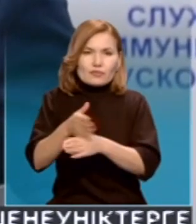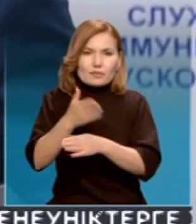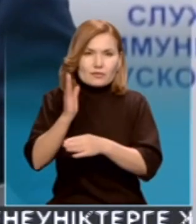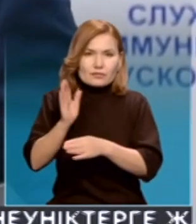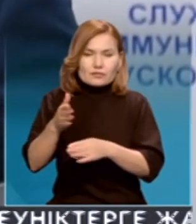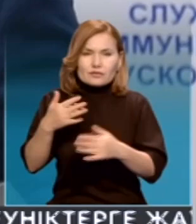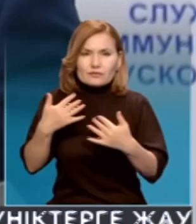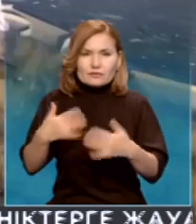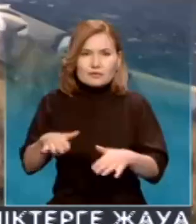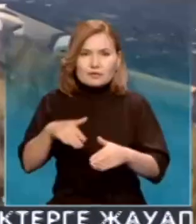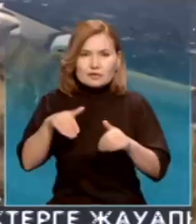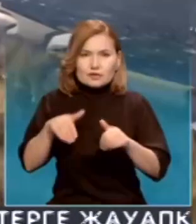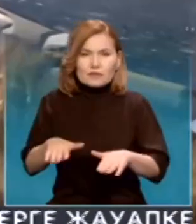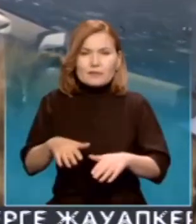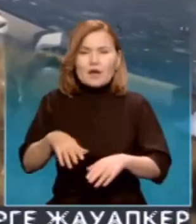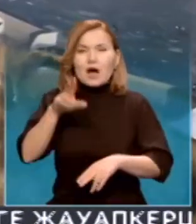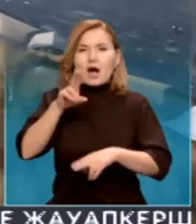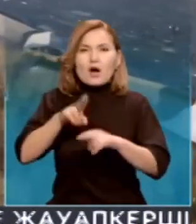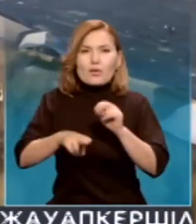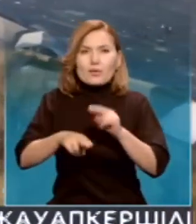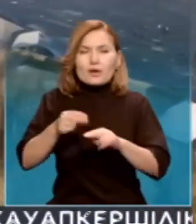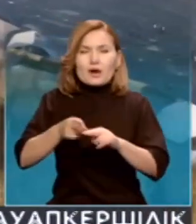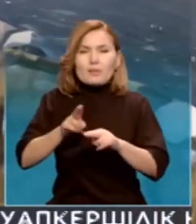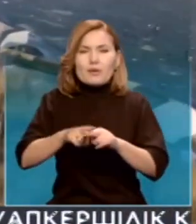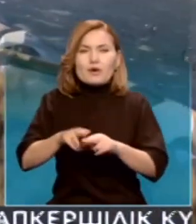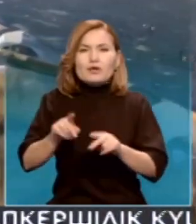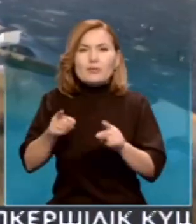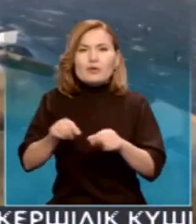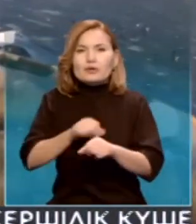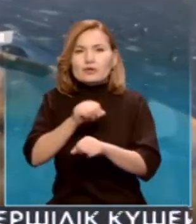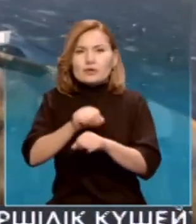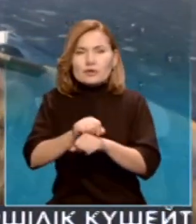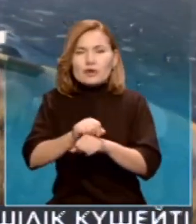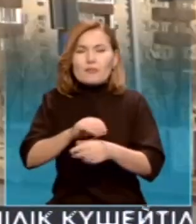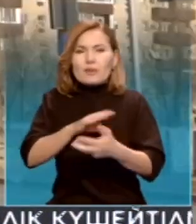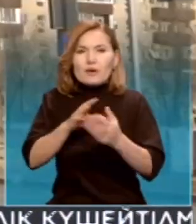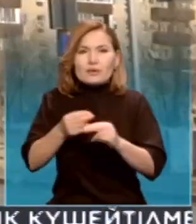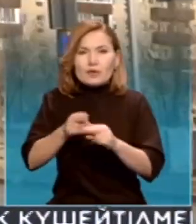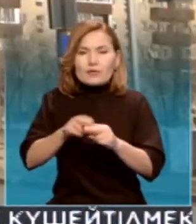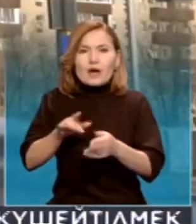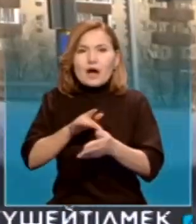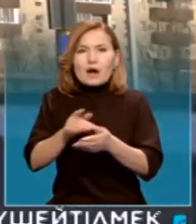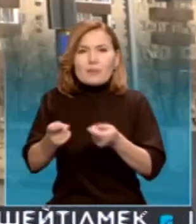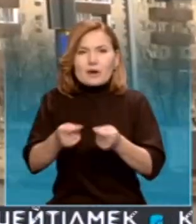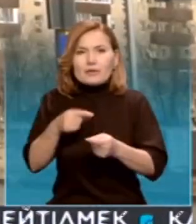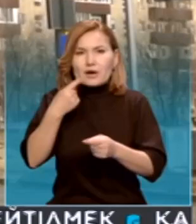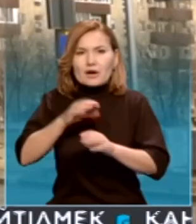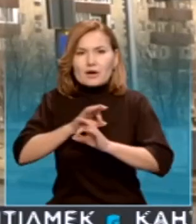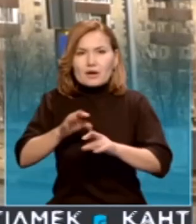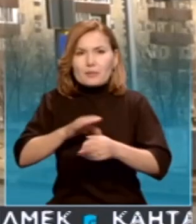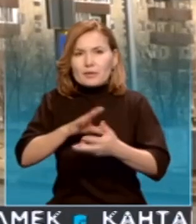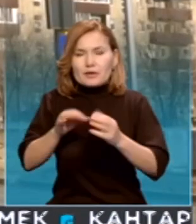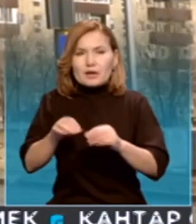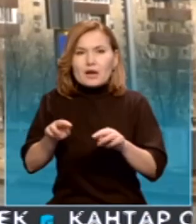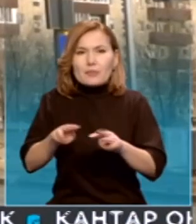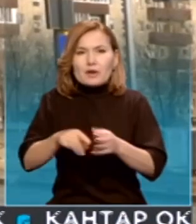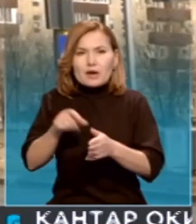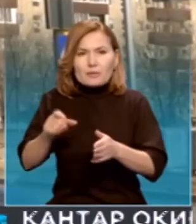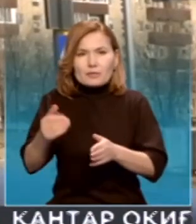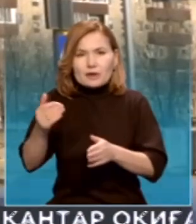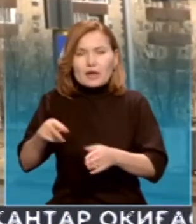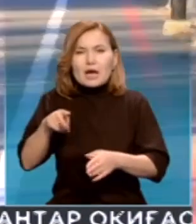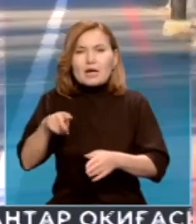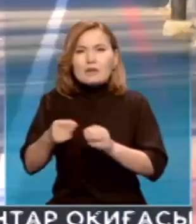мәселе. Құрылыстың неге жалғаспай қалғанын сол кезде қала әкімі болған Нұрлыбек Ожаев түсіндірді. Мәжіліс депутатының